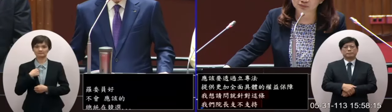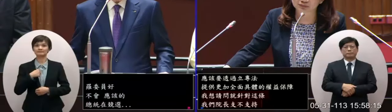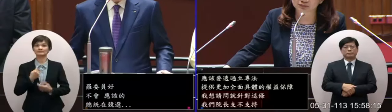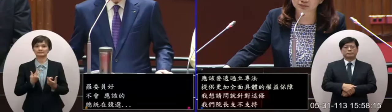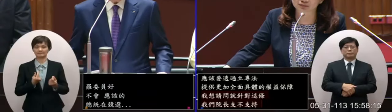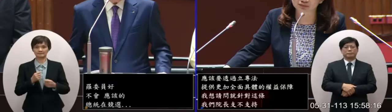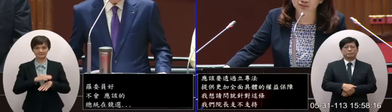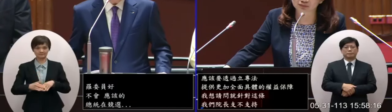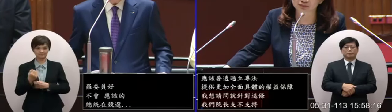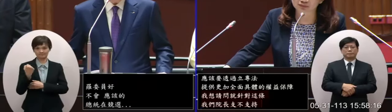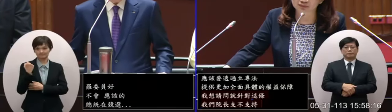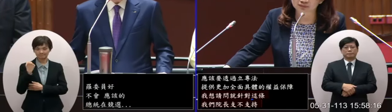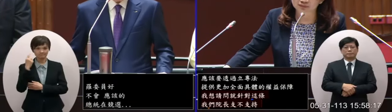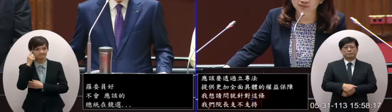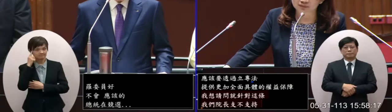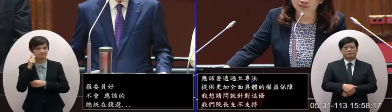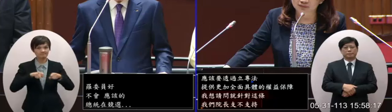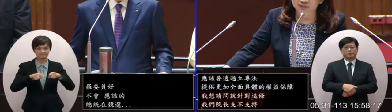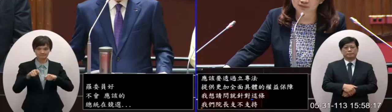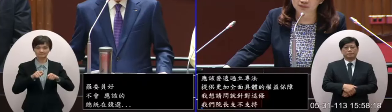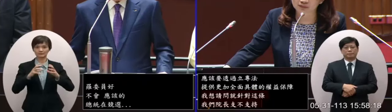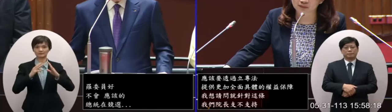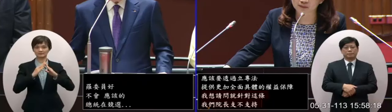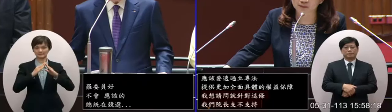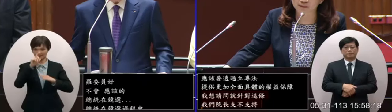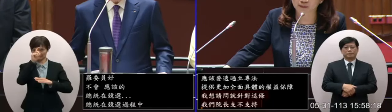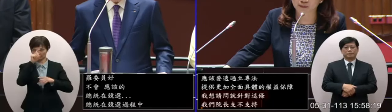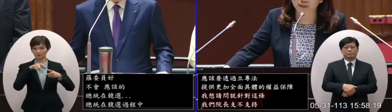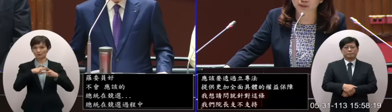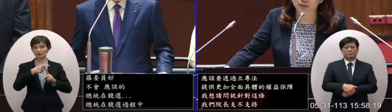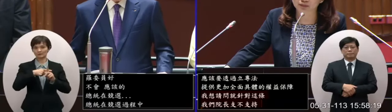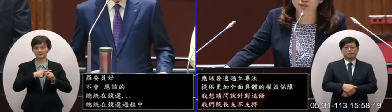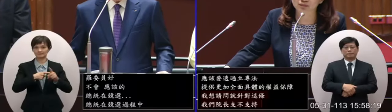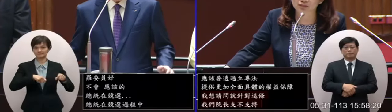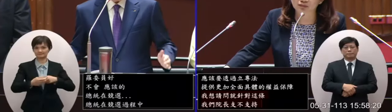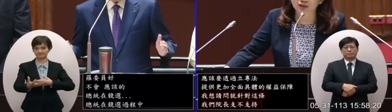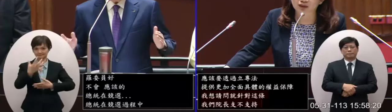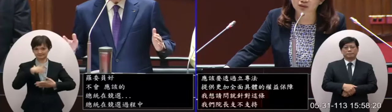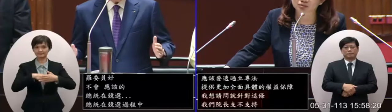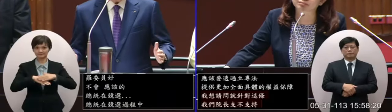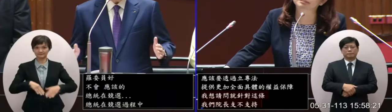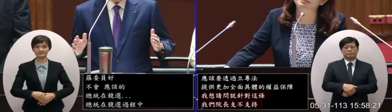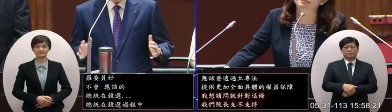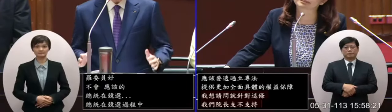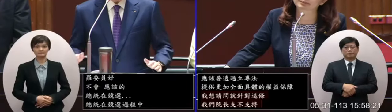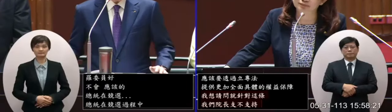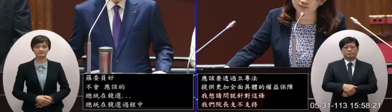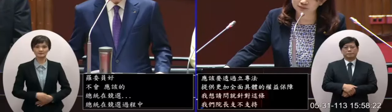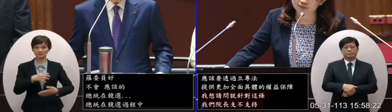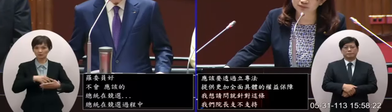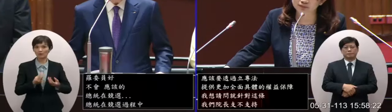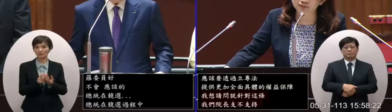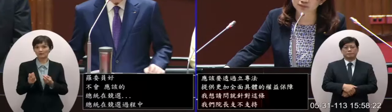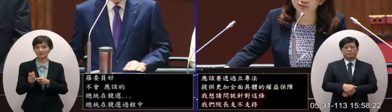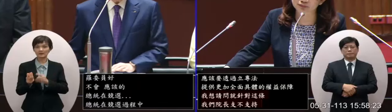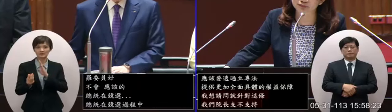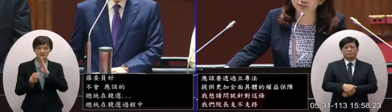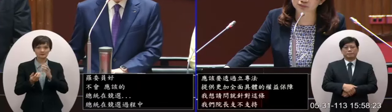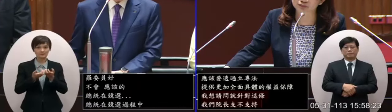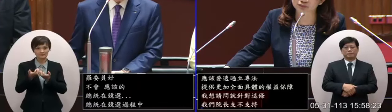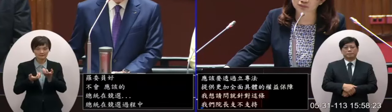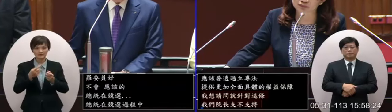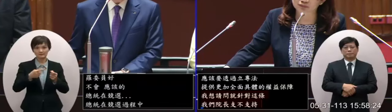普遍的把它纳到国家希望工程里面来。那当中当然有一些是分年分阶段要来执行的，但